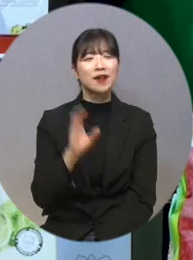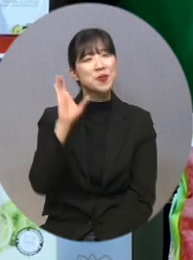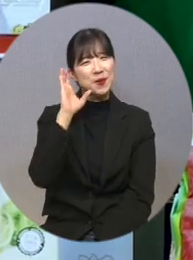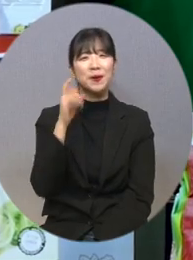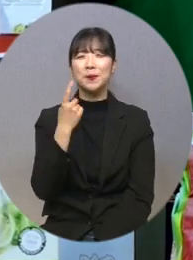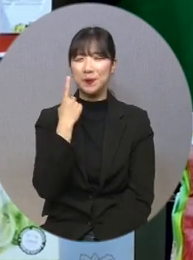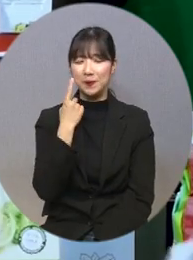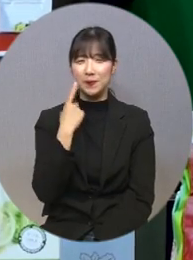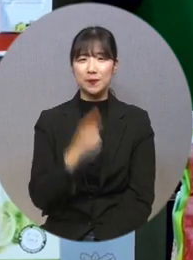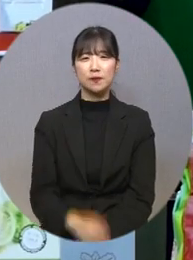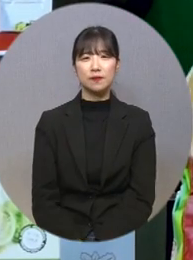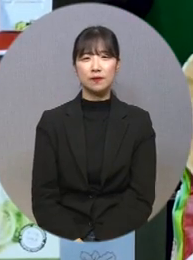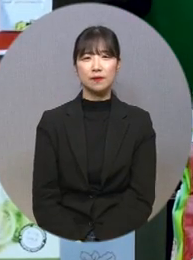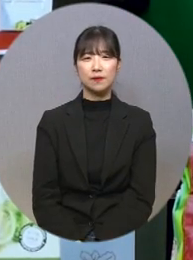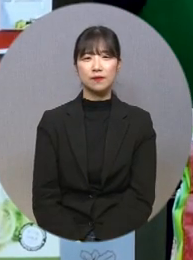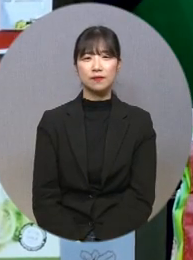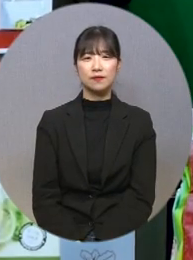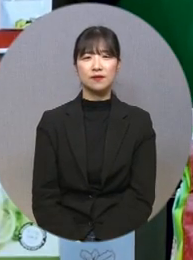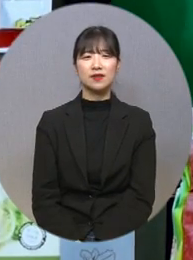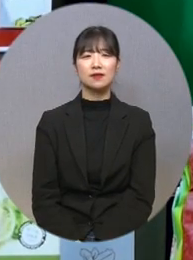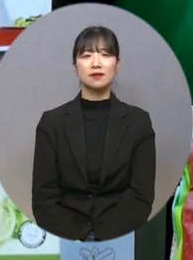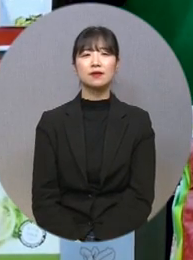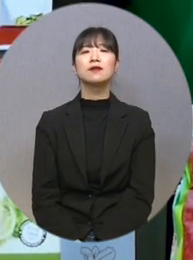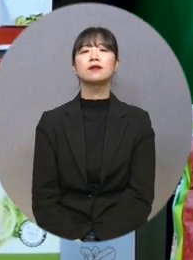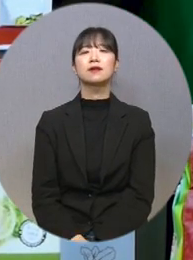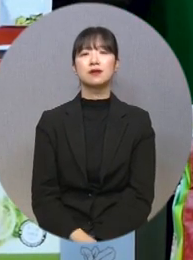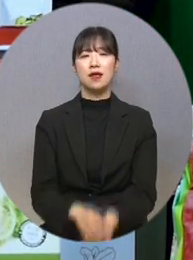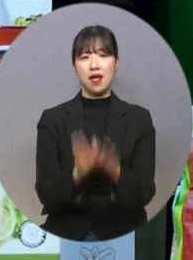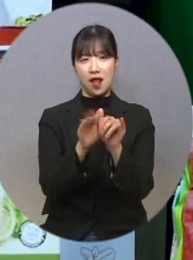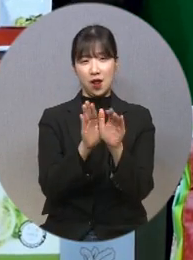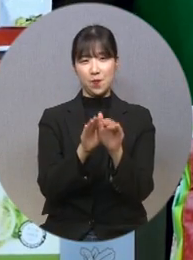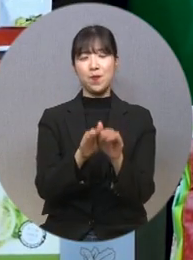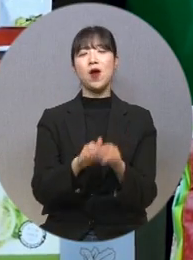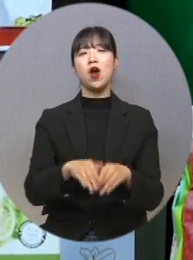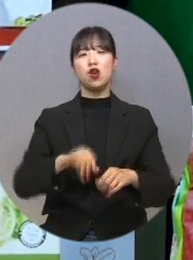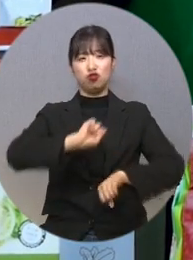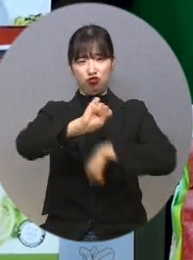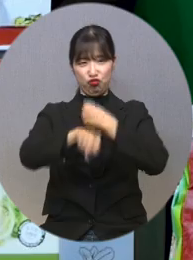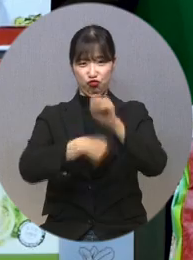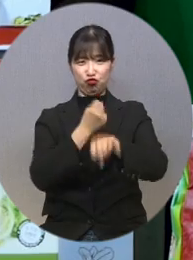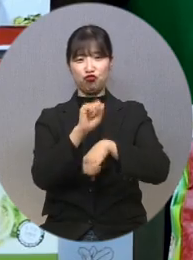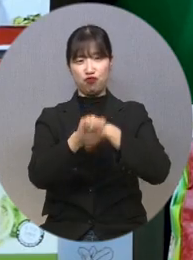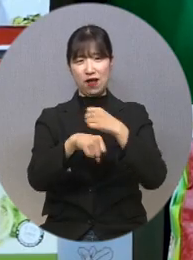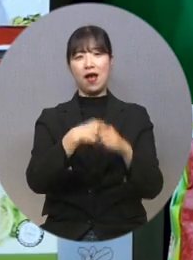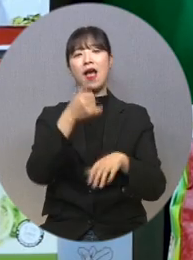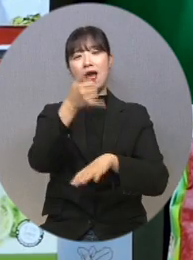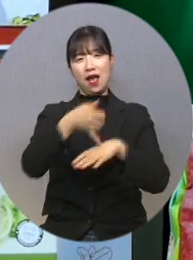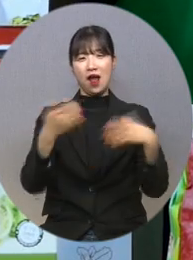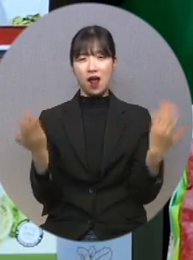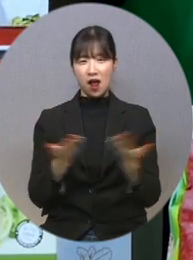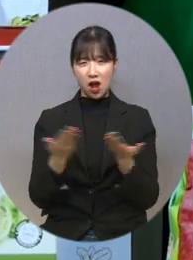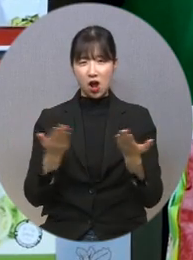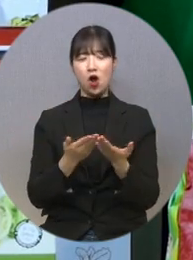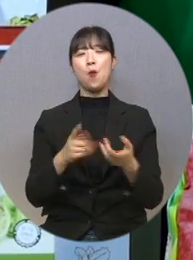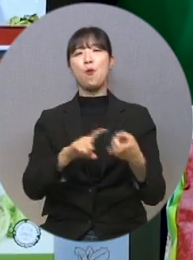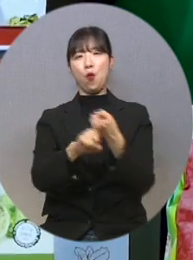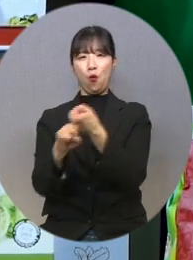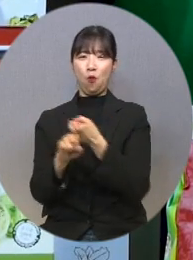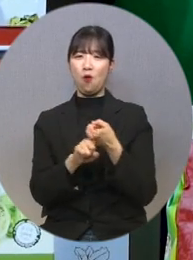하겠습니다. 우리 으찌까이 한평 축산업 협동조합에 우리 김영주 조합장님 소 몇 마리